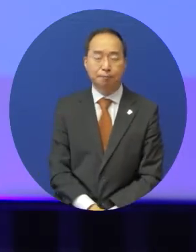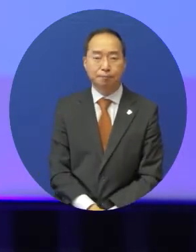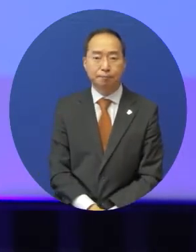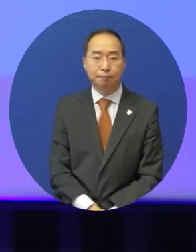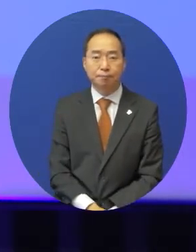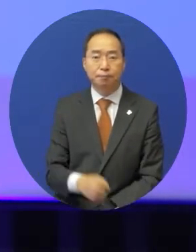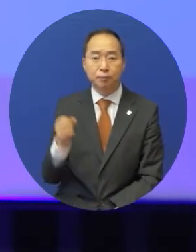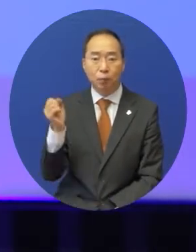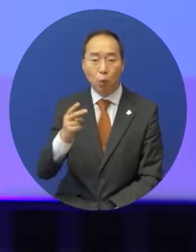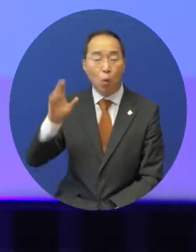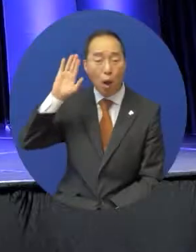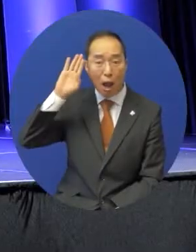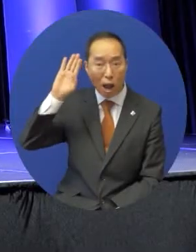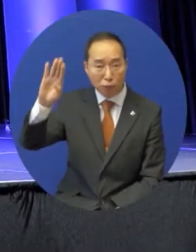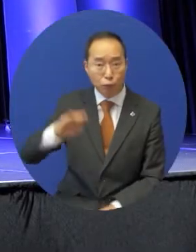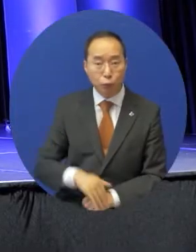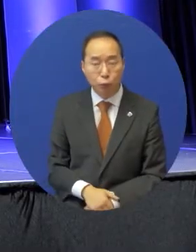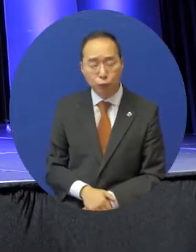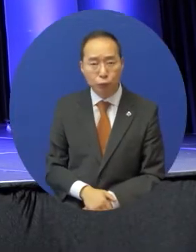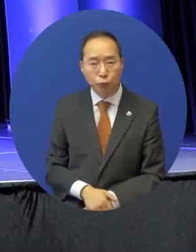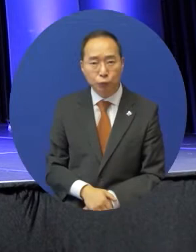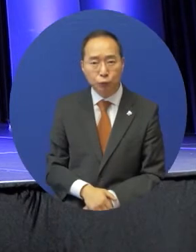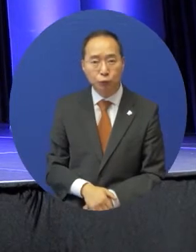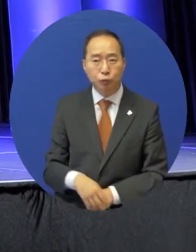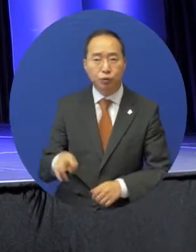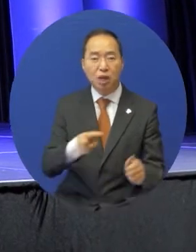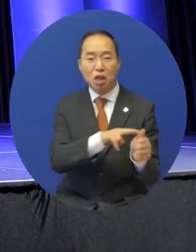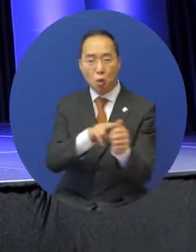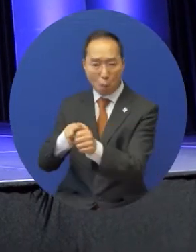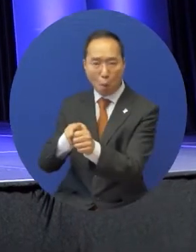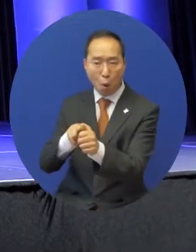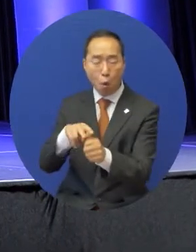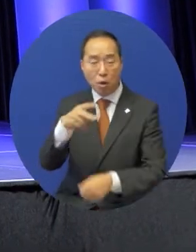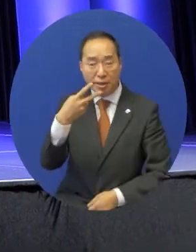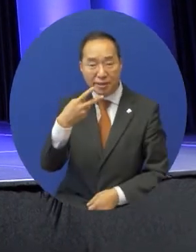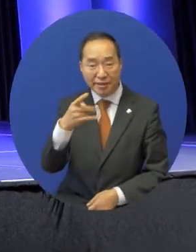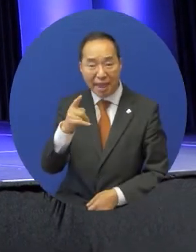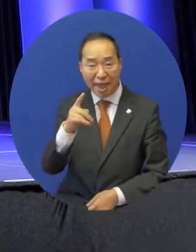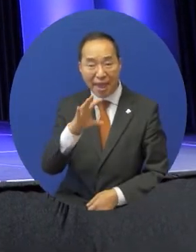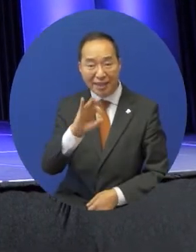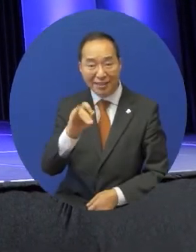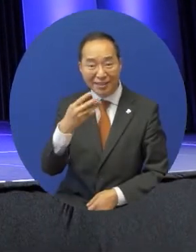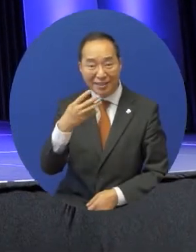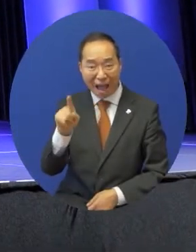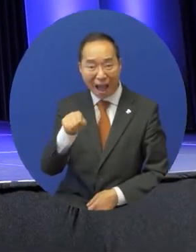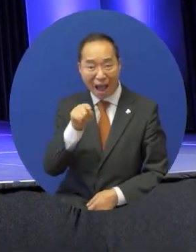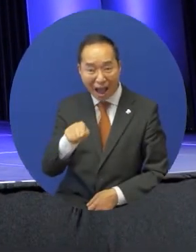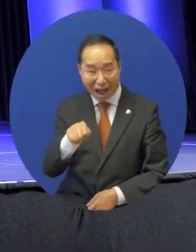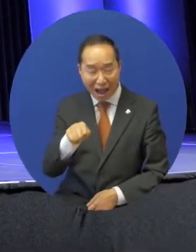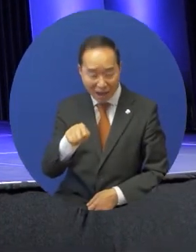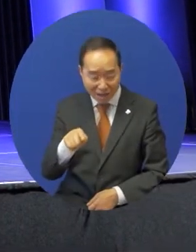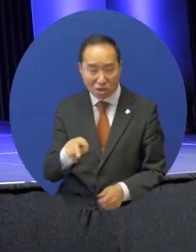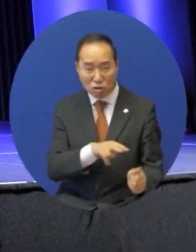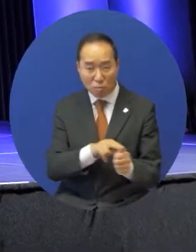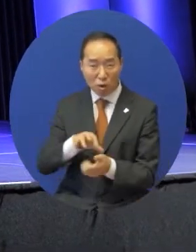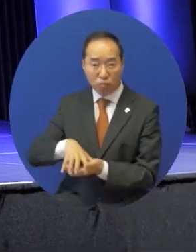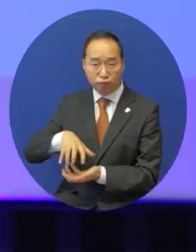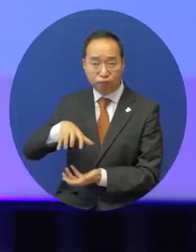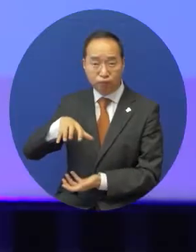장점이 되는 거죠. 그 다음에 이제 앞으로는 데이터가 돈이 되는 세상이 온다라고 하는